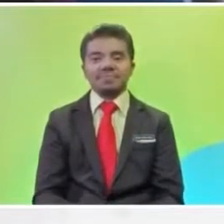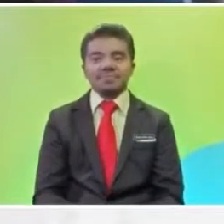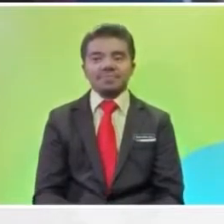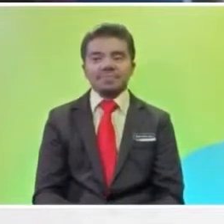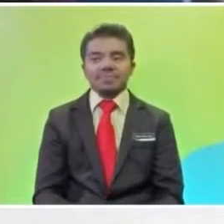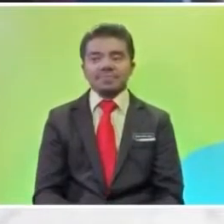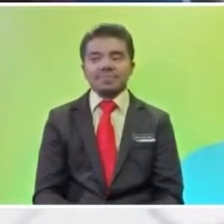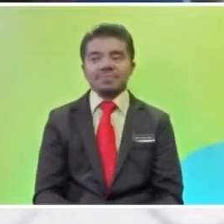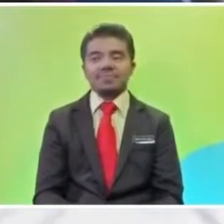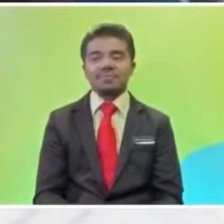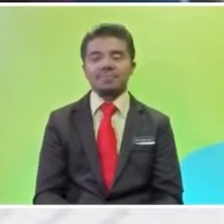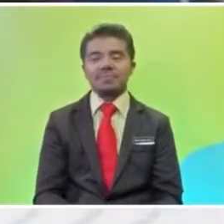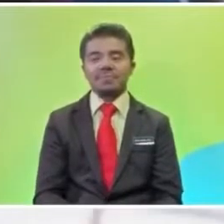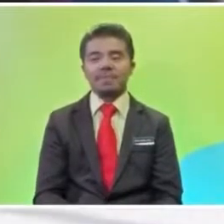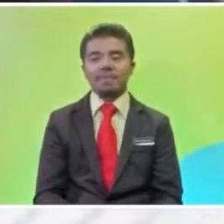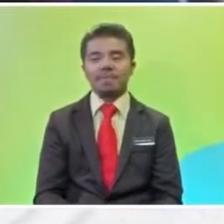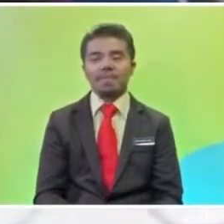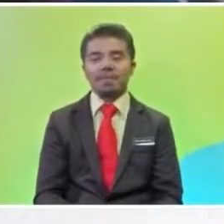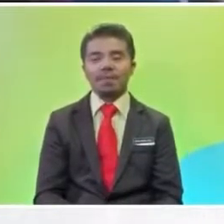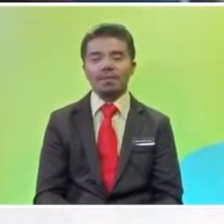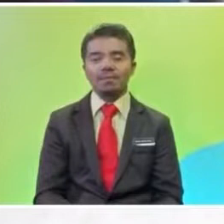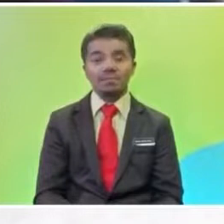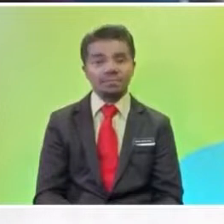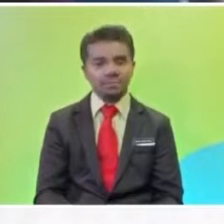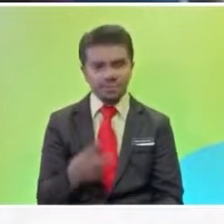ada murid yang sedang memberikan penjelasan